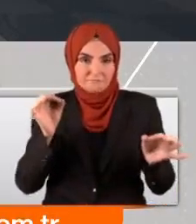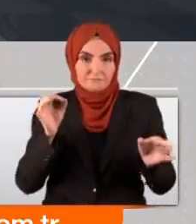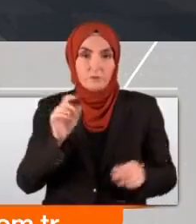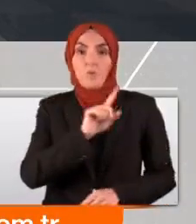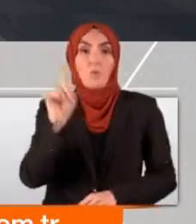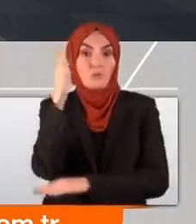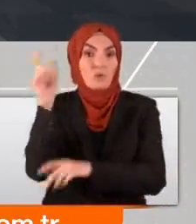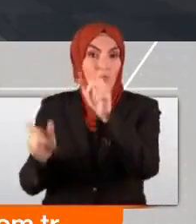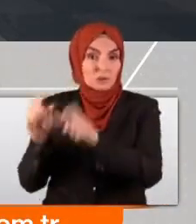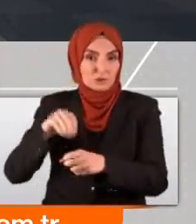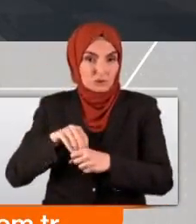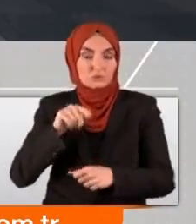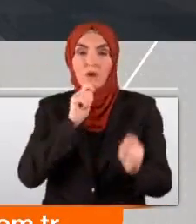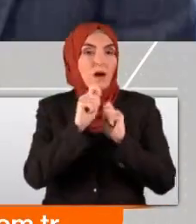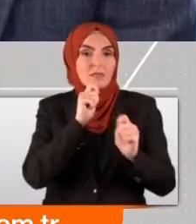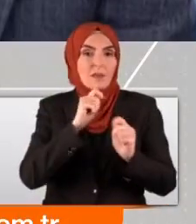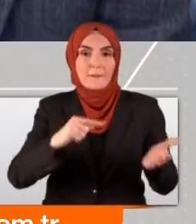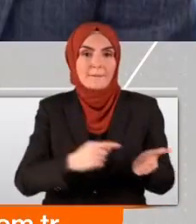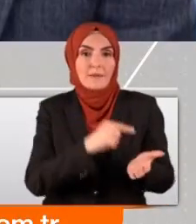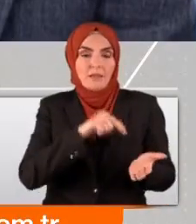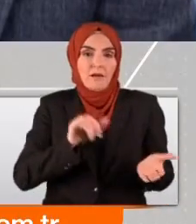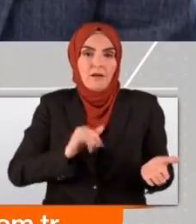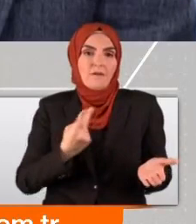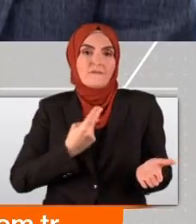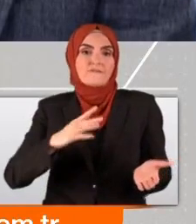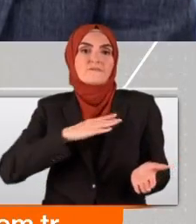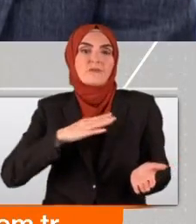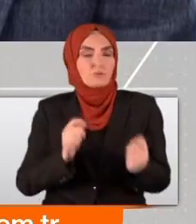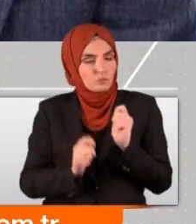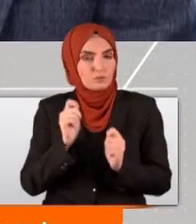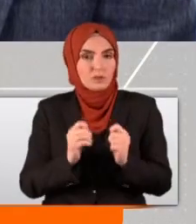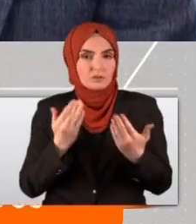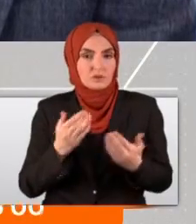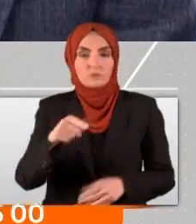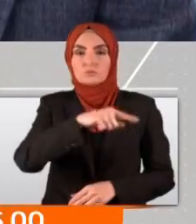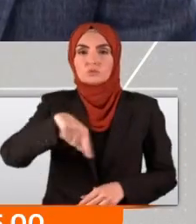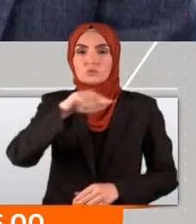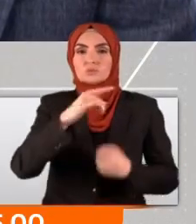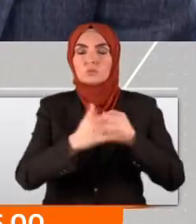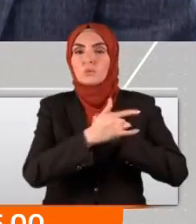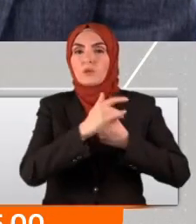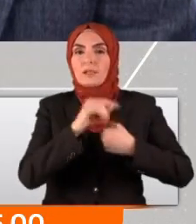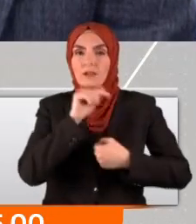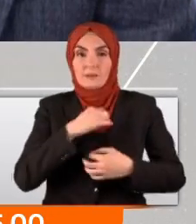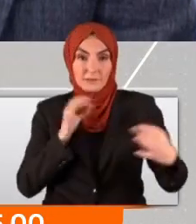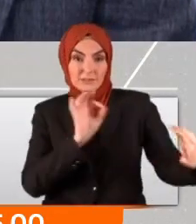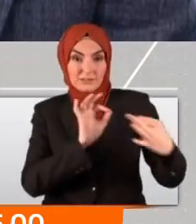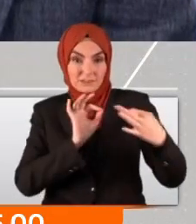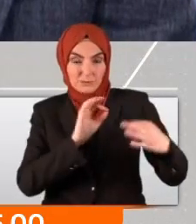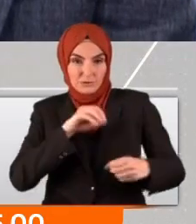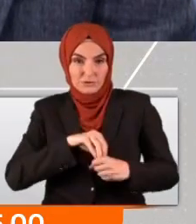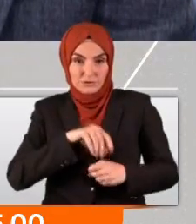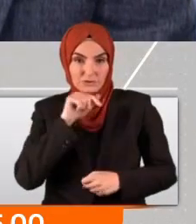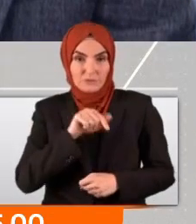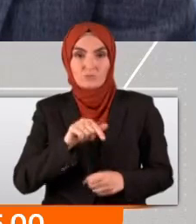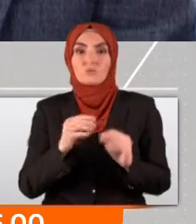o anlaşmadan doğan hakkını kullanacak. Bu ülkelerle bizim ilişkilerimizde biz bu meseleleri,